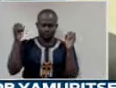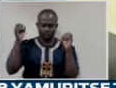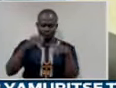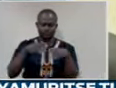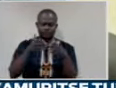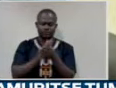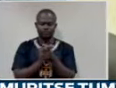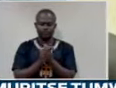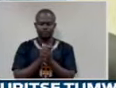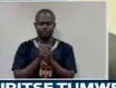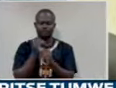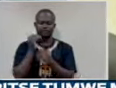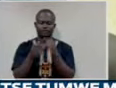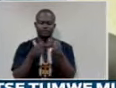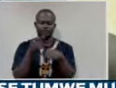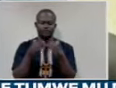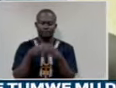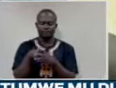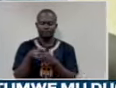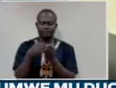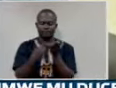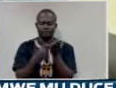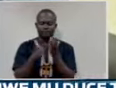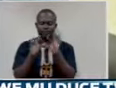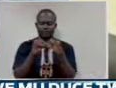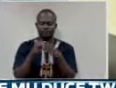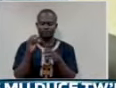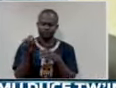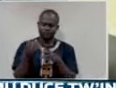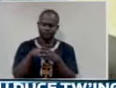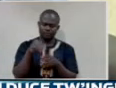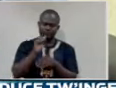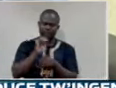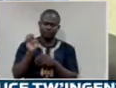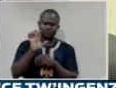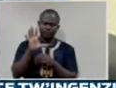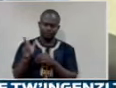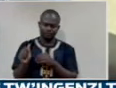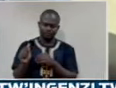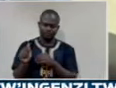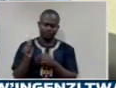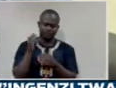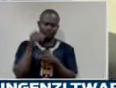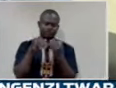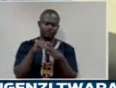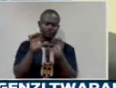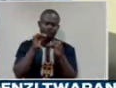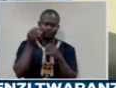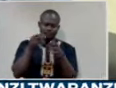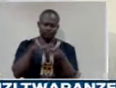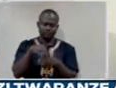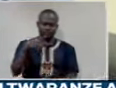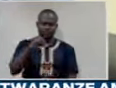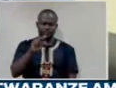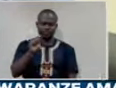nanga iza gukomereza muri Uganda bafitamo abakinnyi 3 muri East Africa neno nyuma selection yanyuma yabereye muri